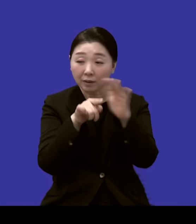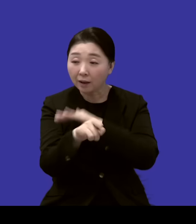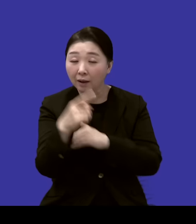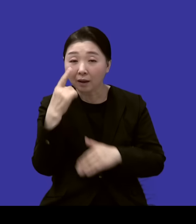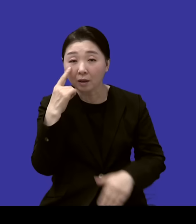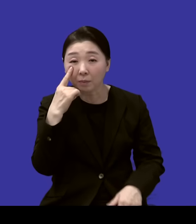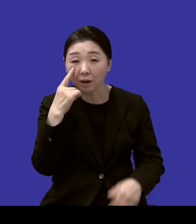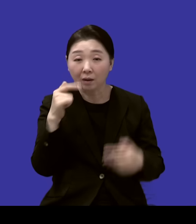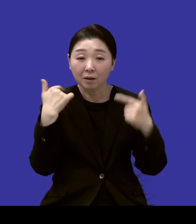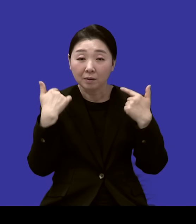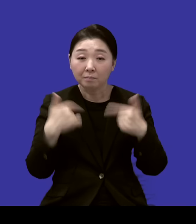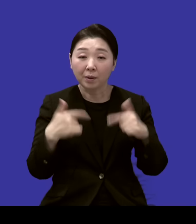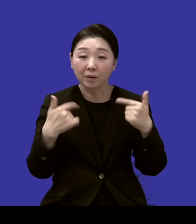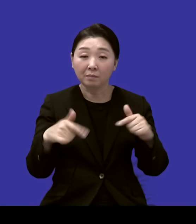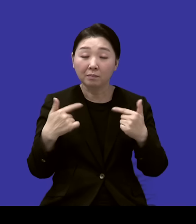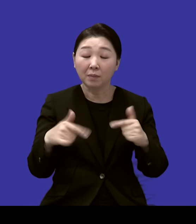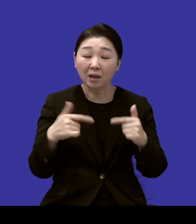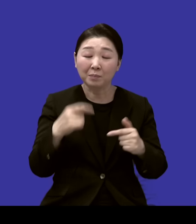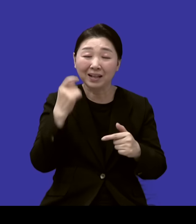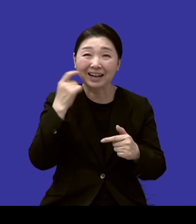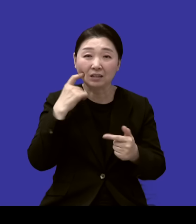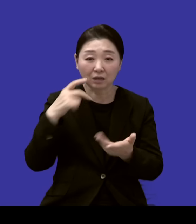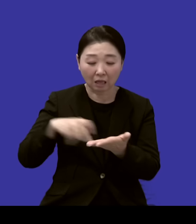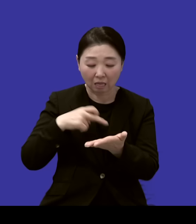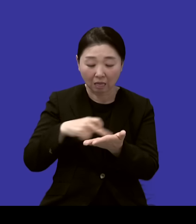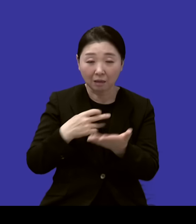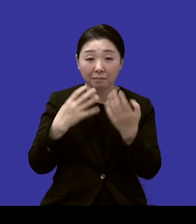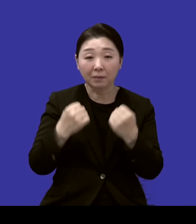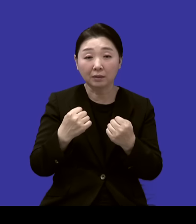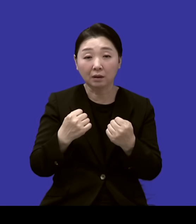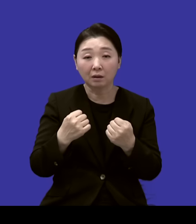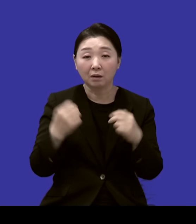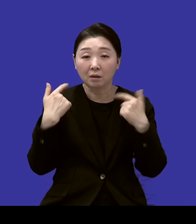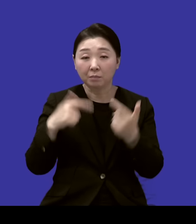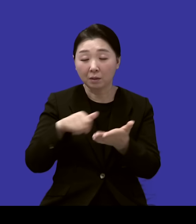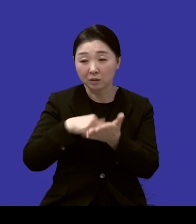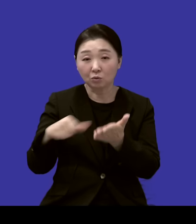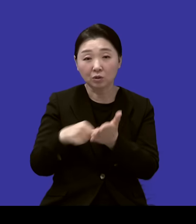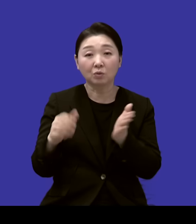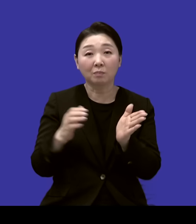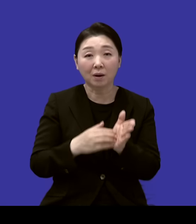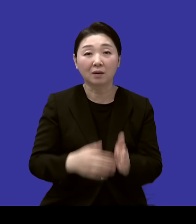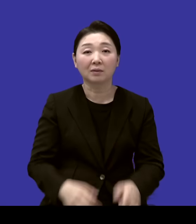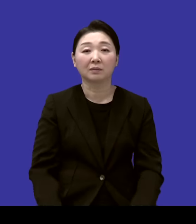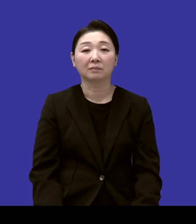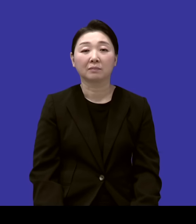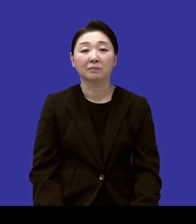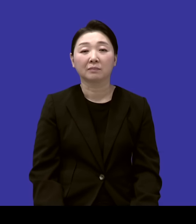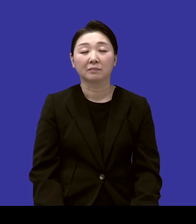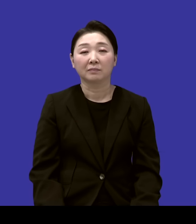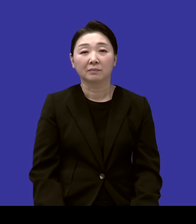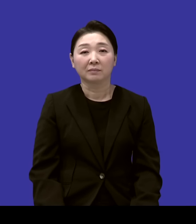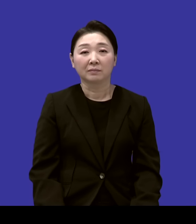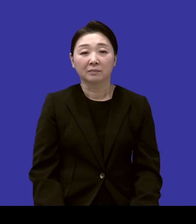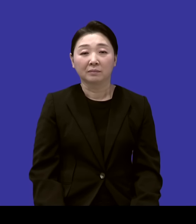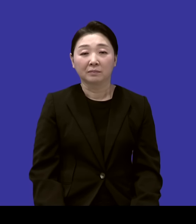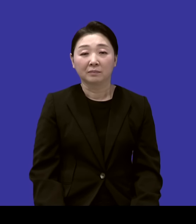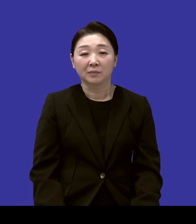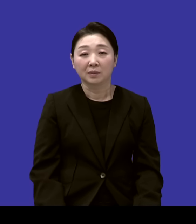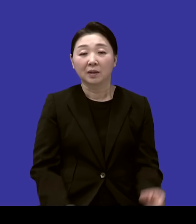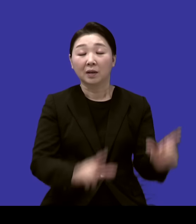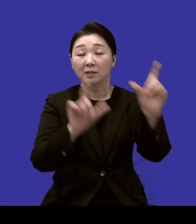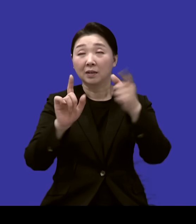예. 매일 스팸 메일이랑 스팸 쪽지가 오는 거예요. 한 네, 분한테서. 네. 그 매일 삭제를 했죠. 네. 매일 삭제를 했는데 제가 살다가